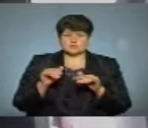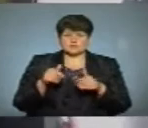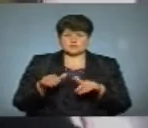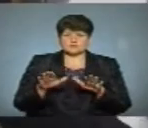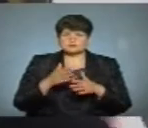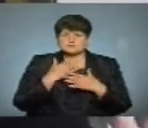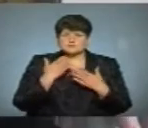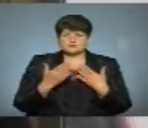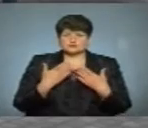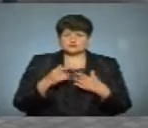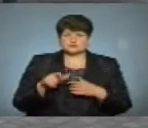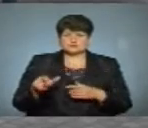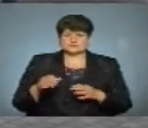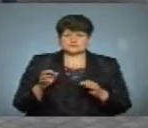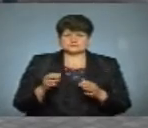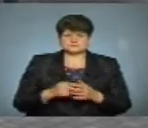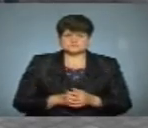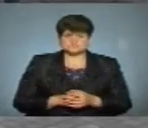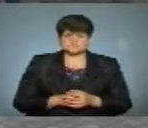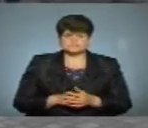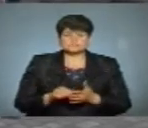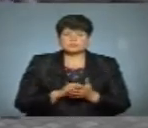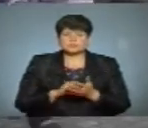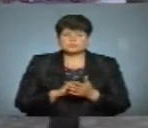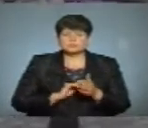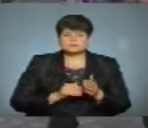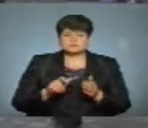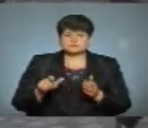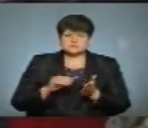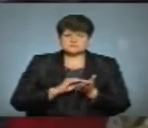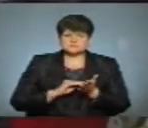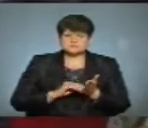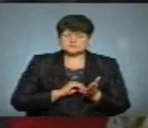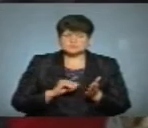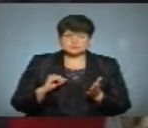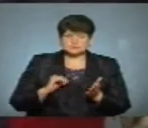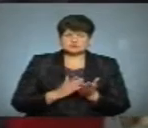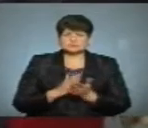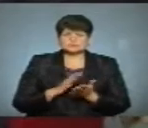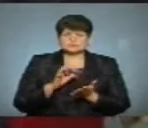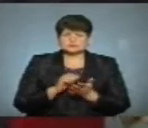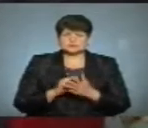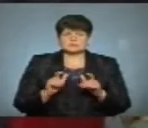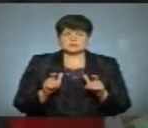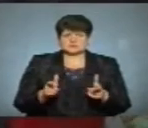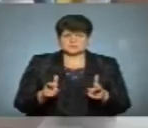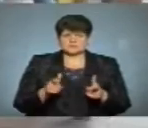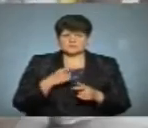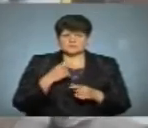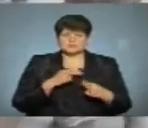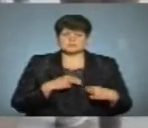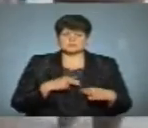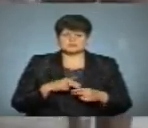відношення до людей взагалі ніяке. Документи підприємці заповнюють самостійно, бо у службі зайнятості карантин, каже